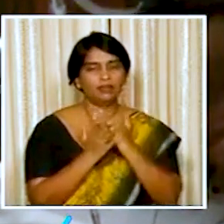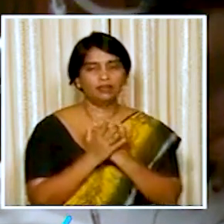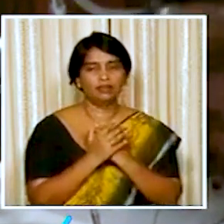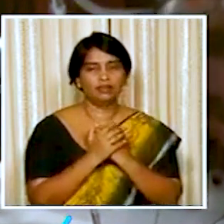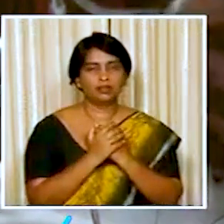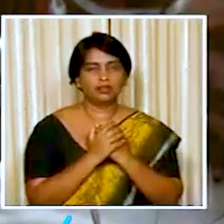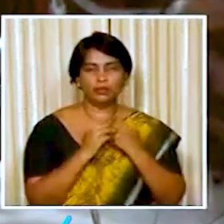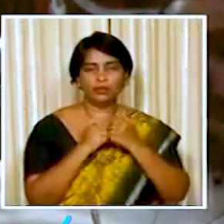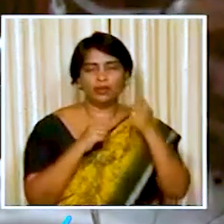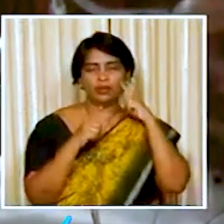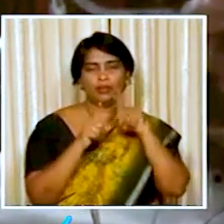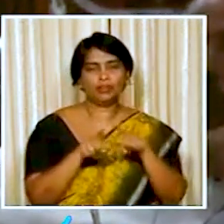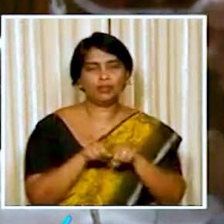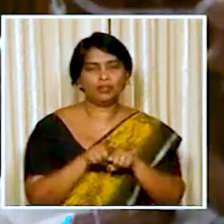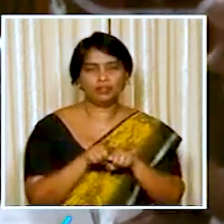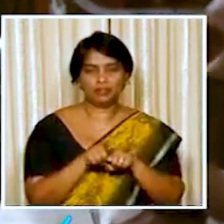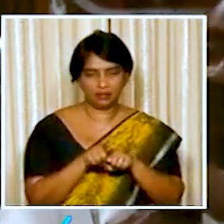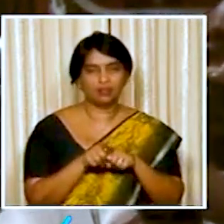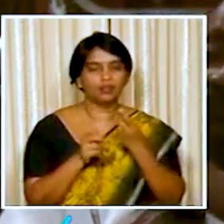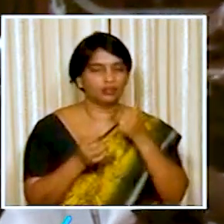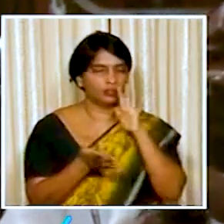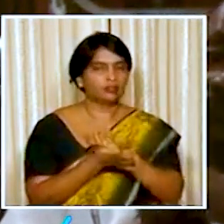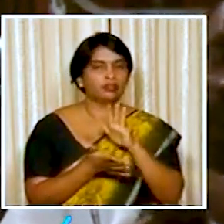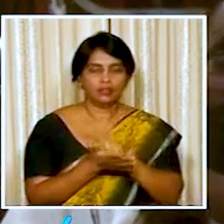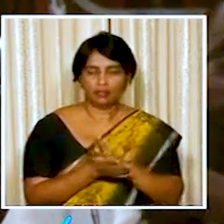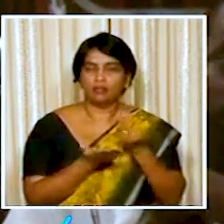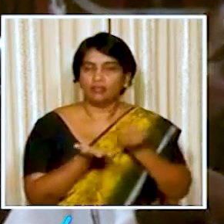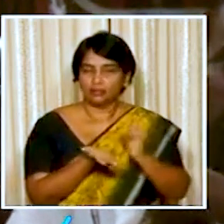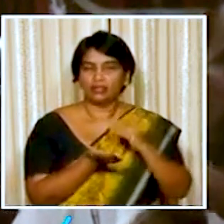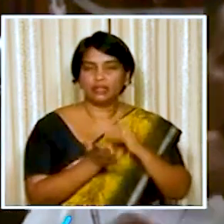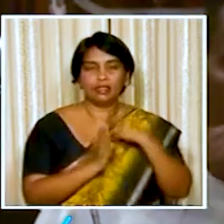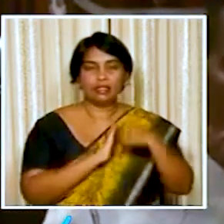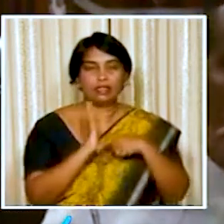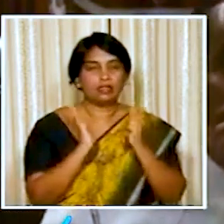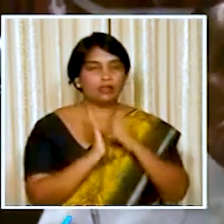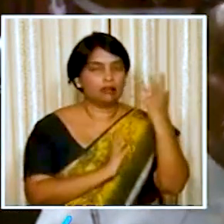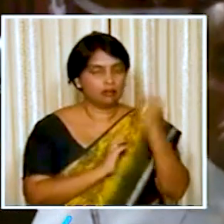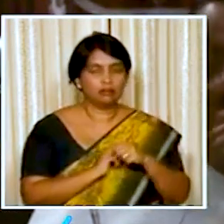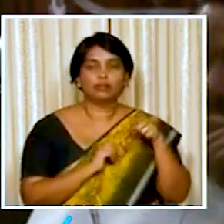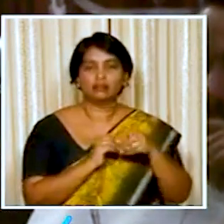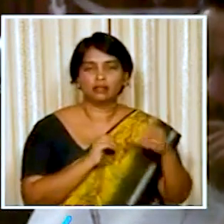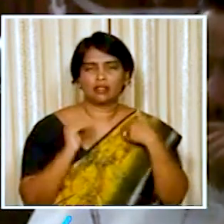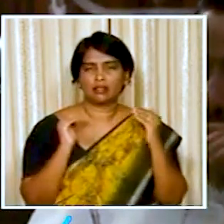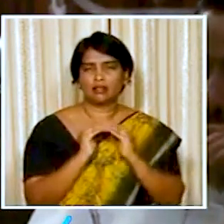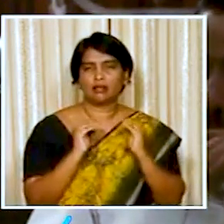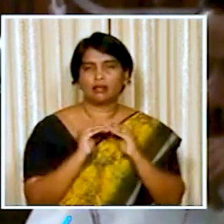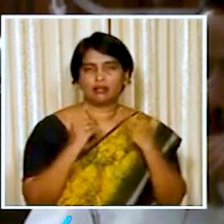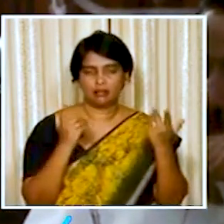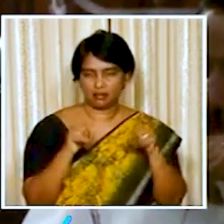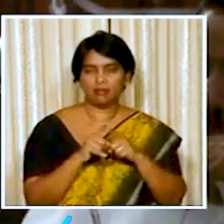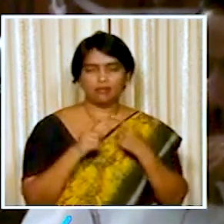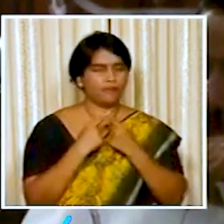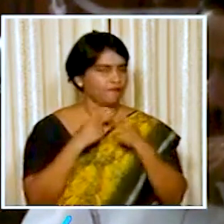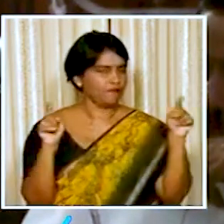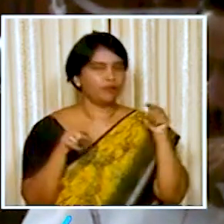ව්‍යාපාරිකයෝ විනාශ කරන අතරේ දිගින් දිගටම මුදල් අච්චු ගැව්වා. දිගින් දිගටම දේශීය ණය ගත්තා. එහෙනම් මේ දෙක ගැලපෙන්නේ නැහැ. පරස්පර